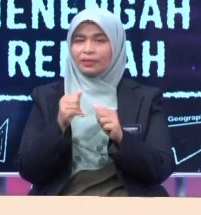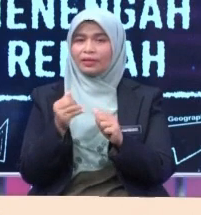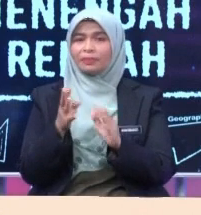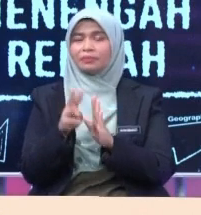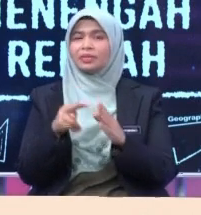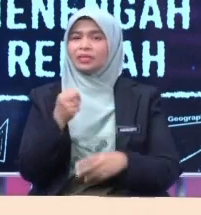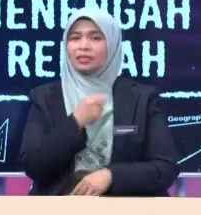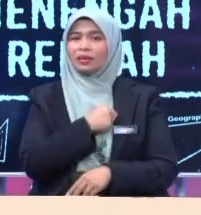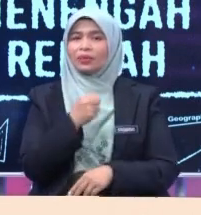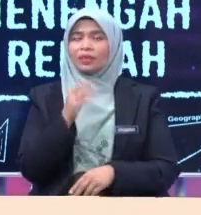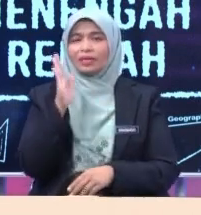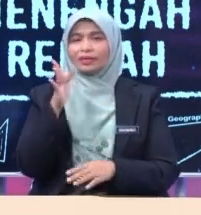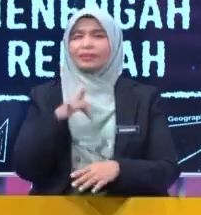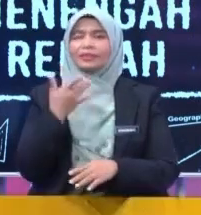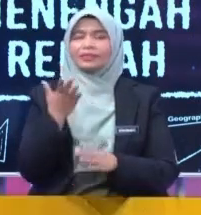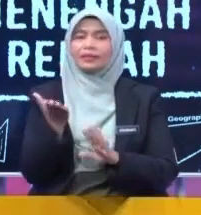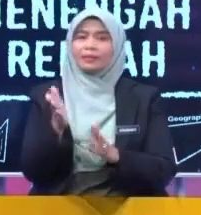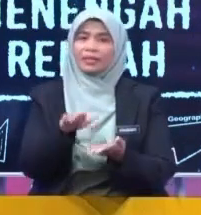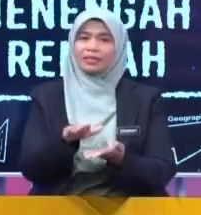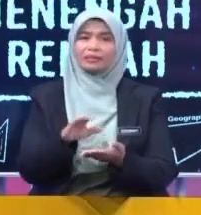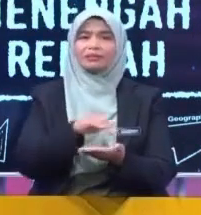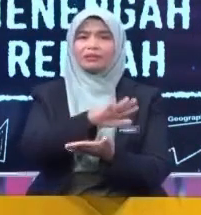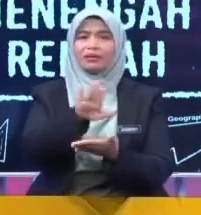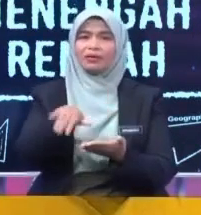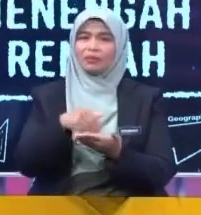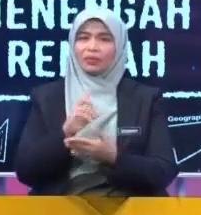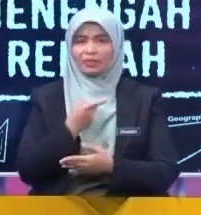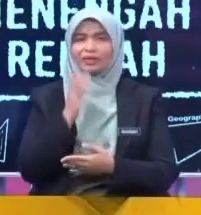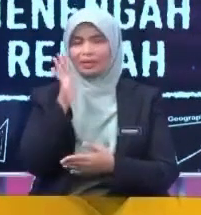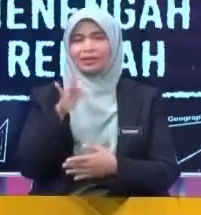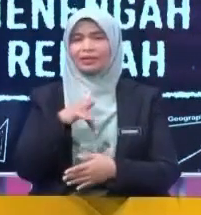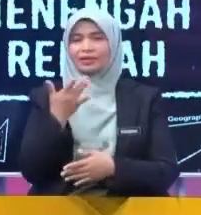merasai mati. Jadi semua kita akan merasai